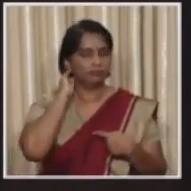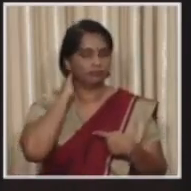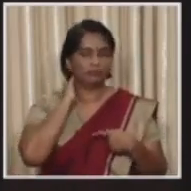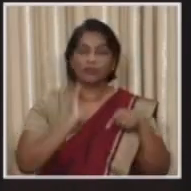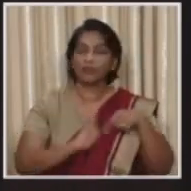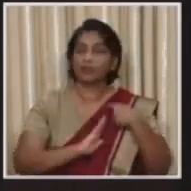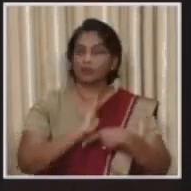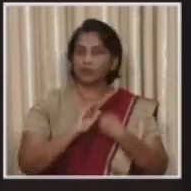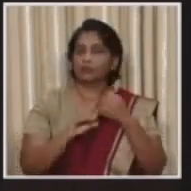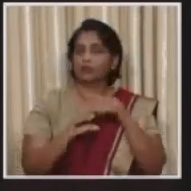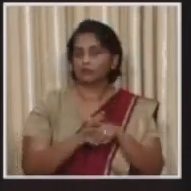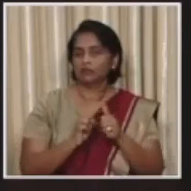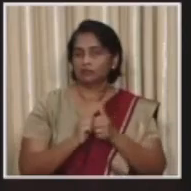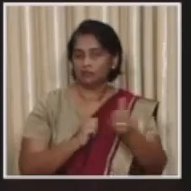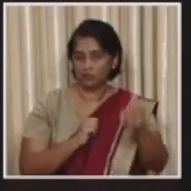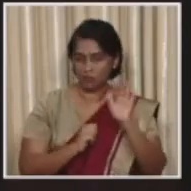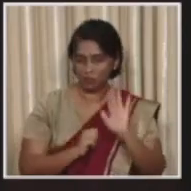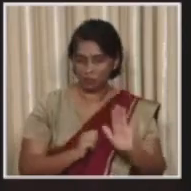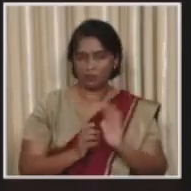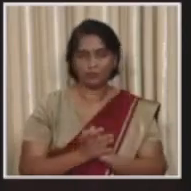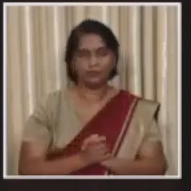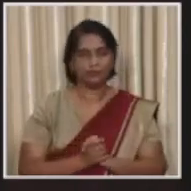මේ රට තුළ ඇති වෙන්නට ඕන.